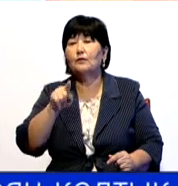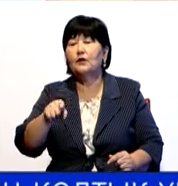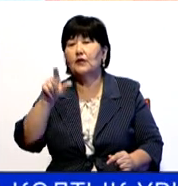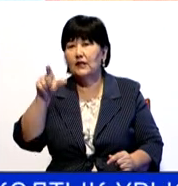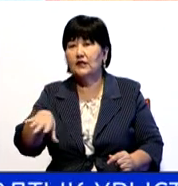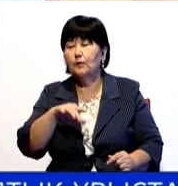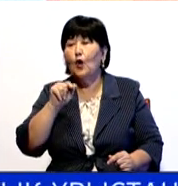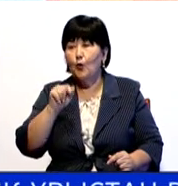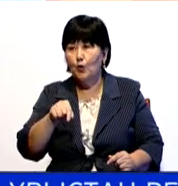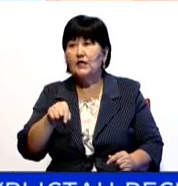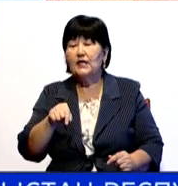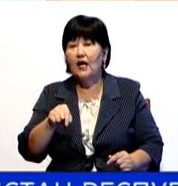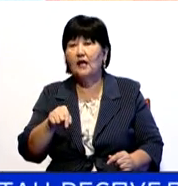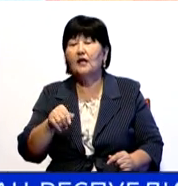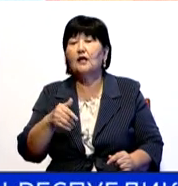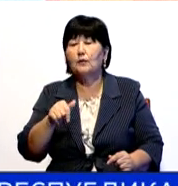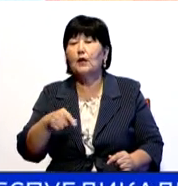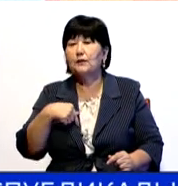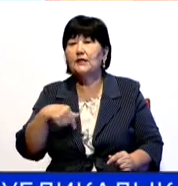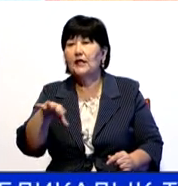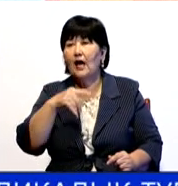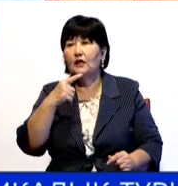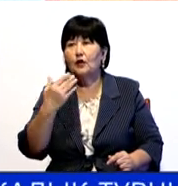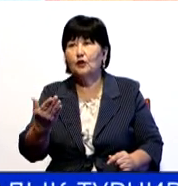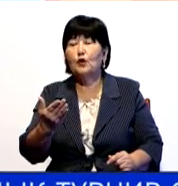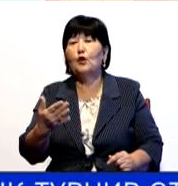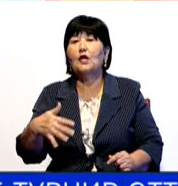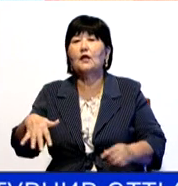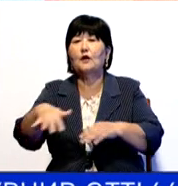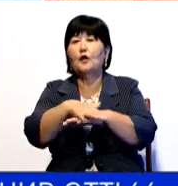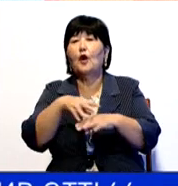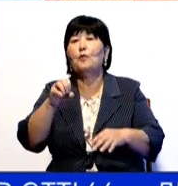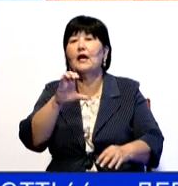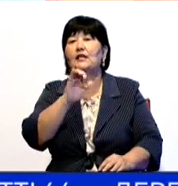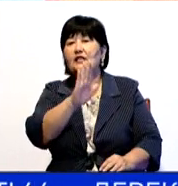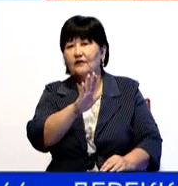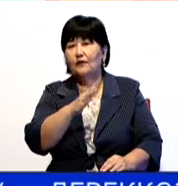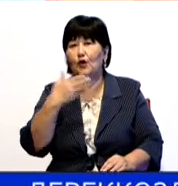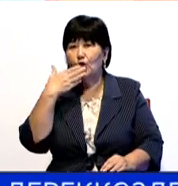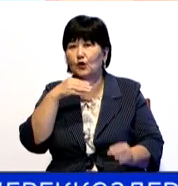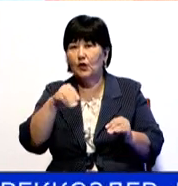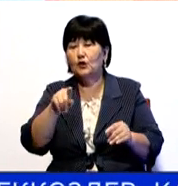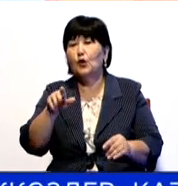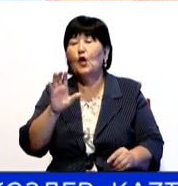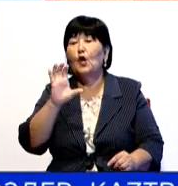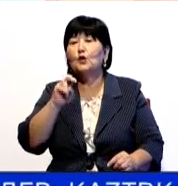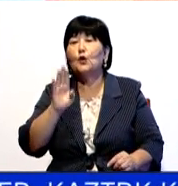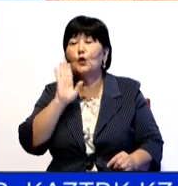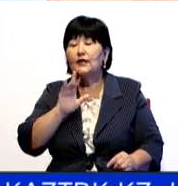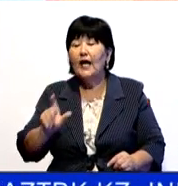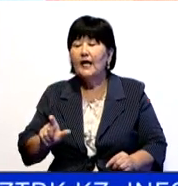болыпты осында. Мына бізде айтылады ғой, сол жағалық массив дейді күріш егетін. Солсы дарияның сол